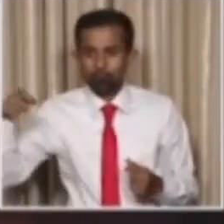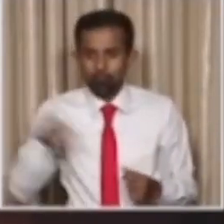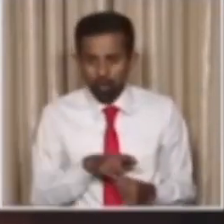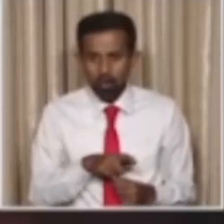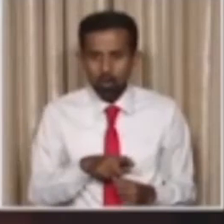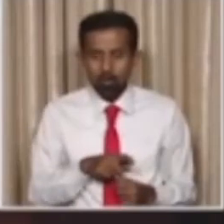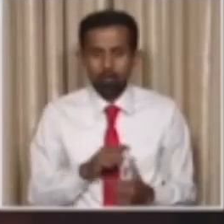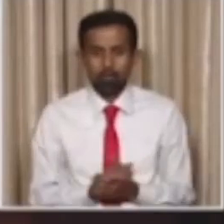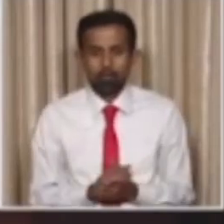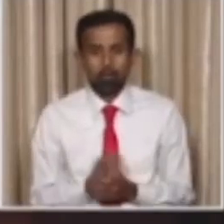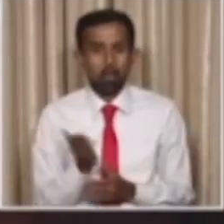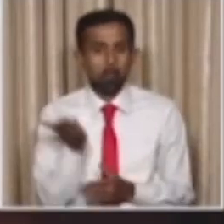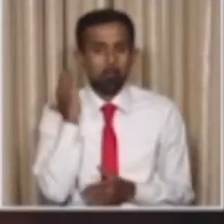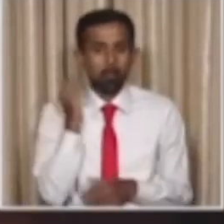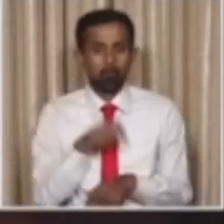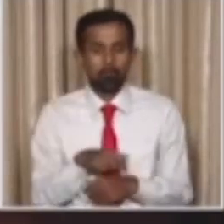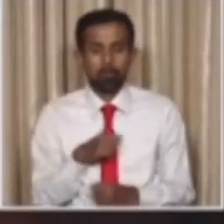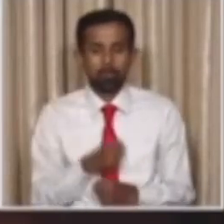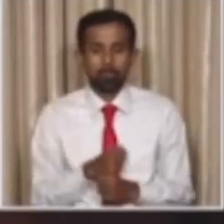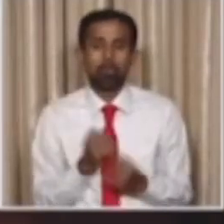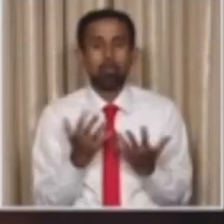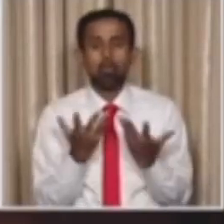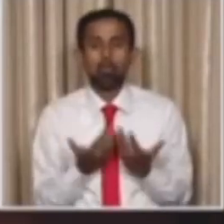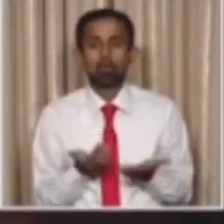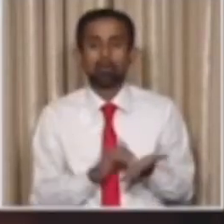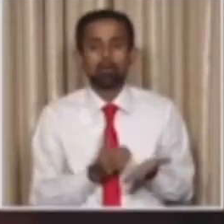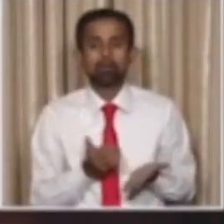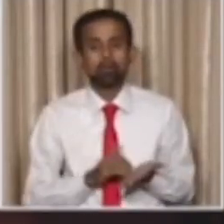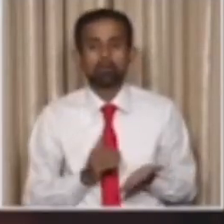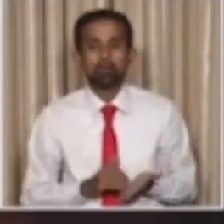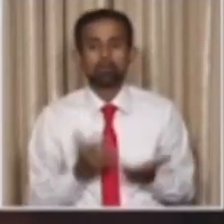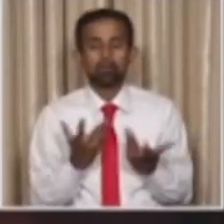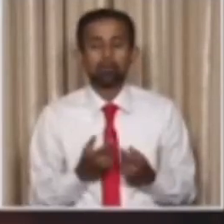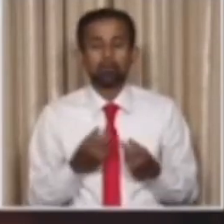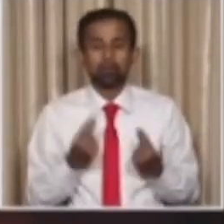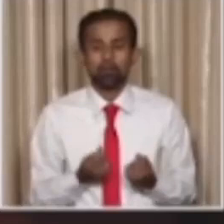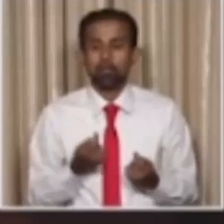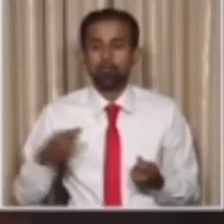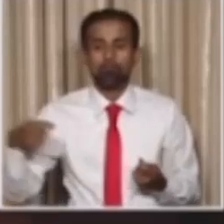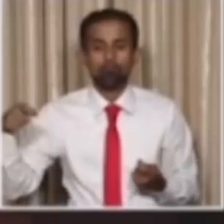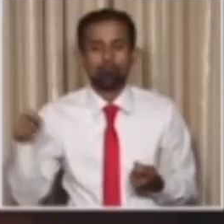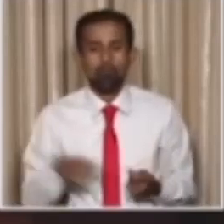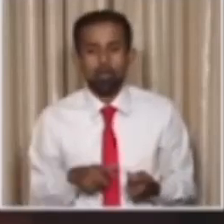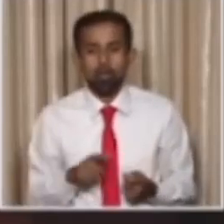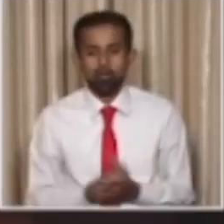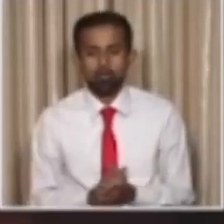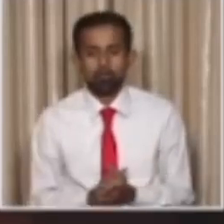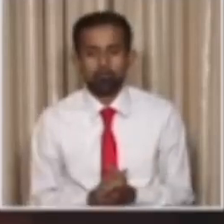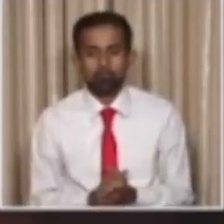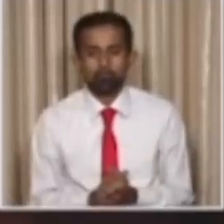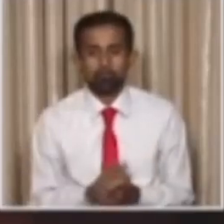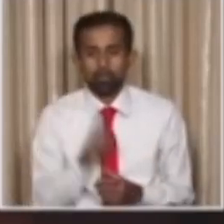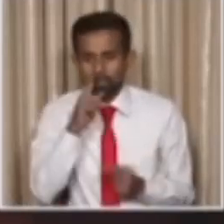වුණා. පසුගිය කාලයේදී රජය කොපමණ වතාවක් විදුලිය හදිසි මිලදී ගැනීම සිදු කළේද? එහිදී